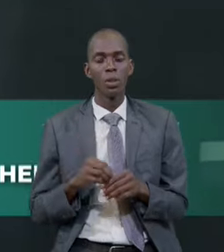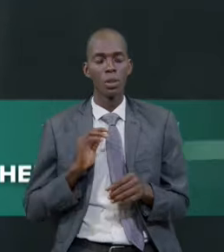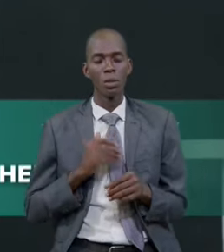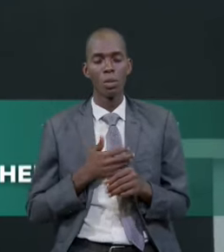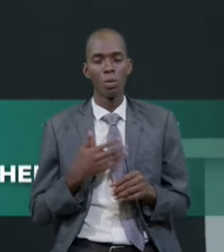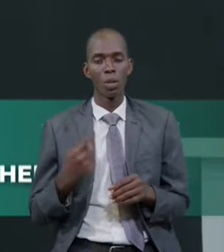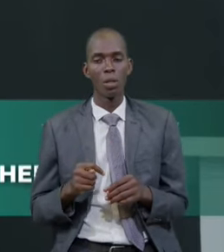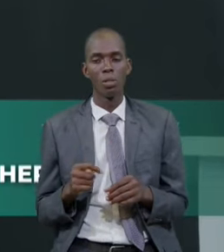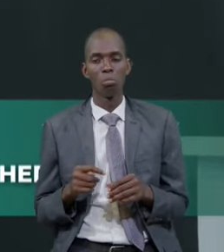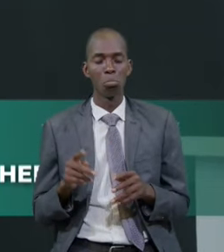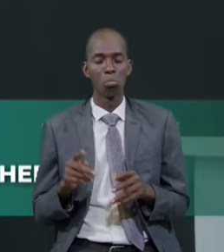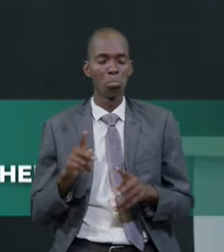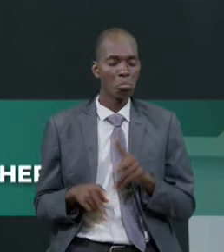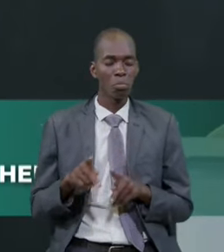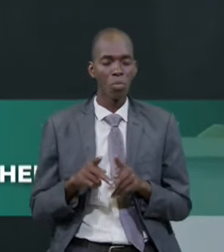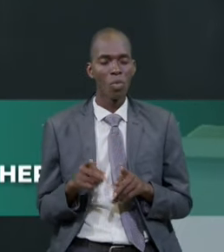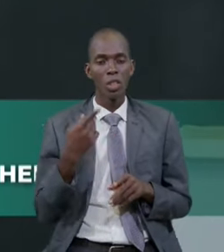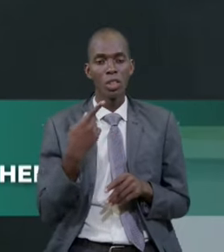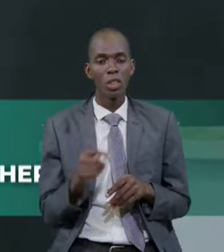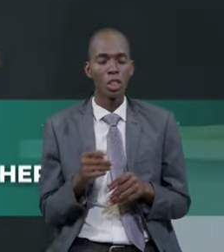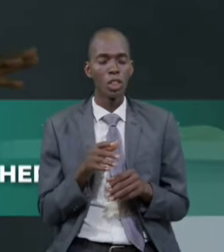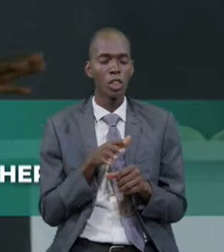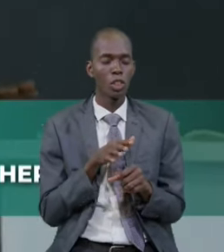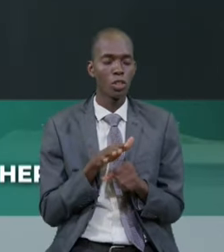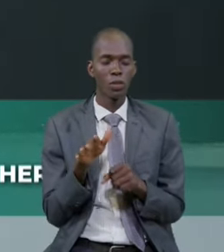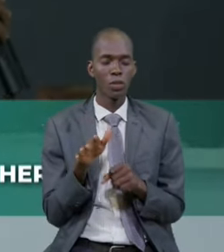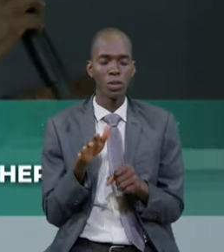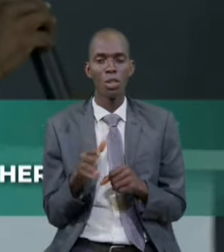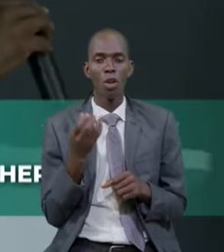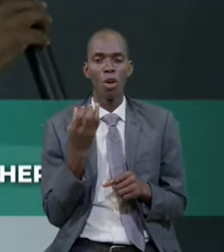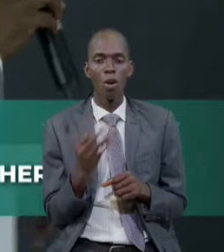locale, la suffisance du berger.